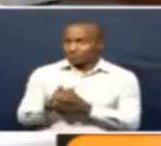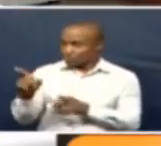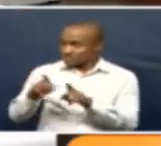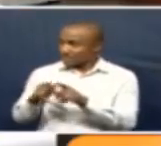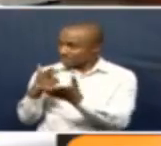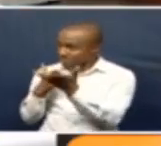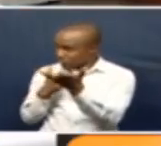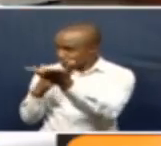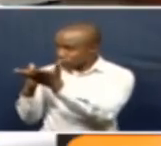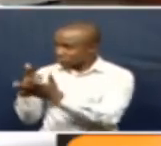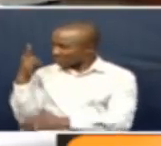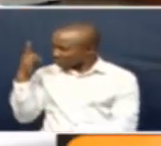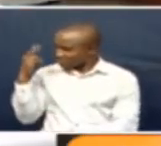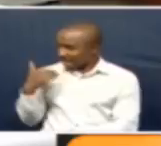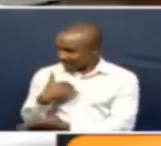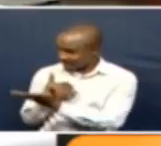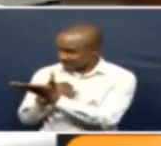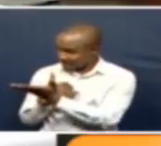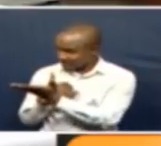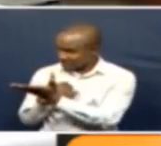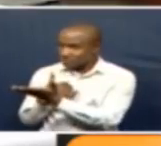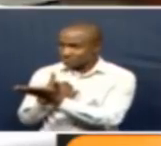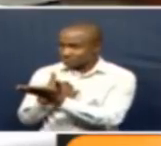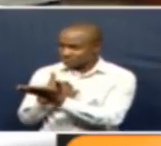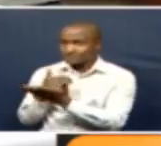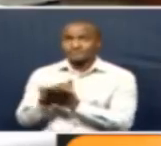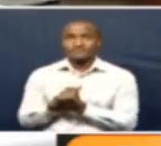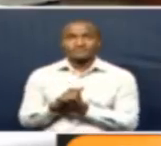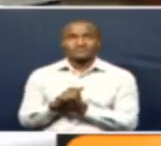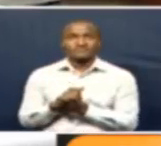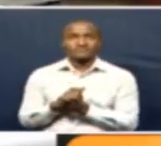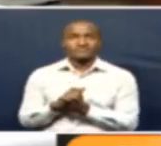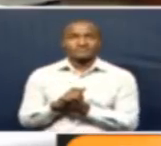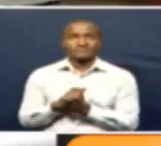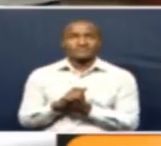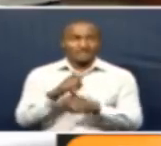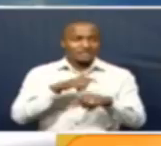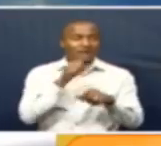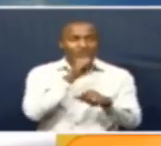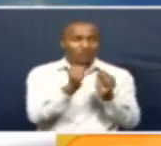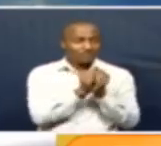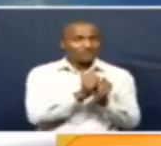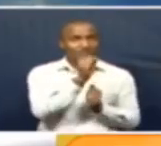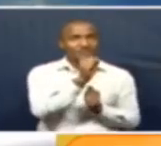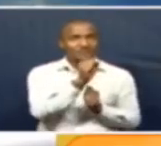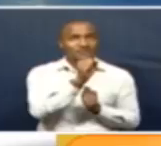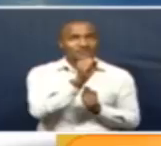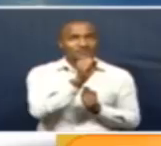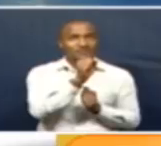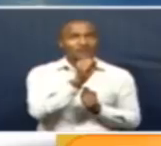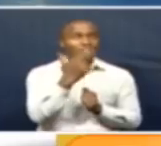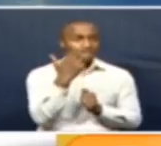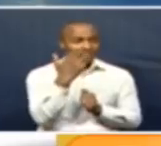silaha, ulikuwa pia unajua kutumia silaha? Silaha nilinunua nikiwa na miaka 15, bunduki ya 6